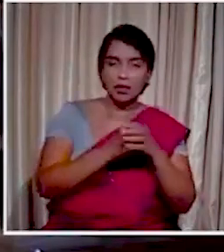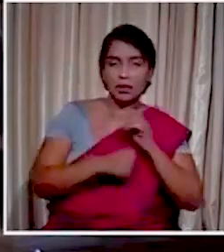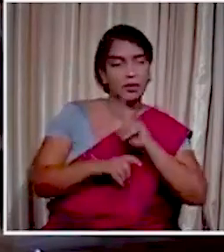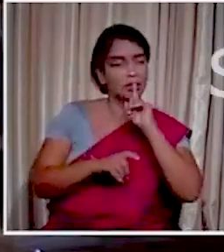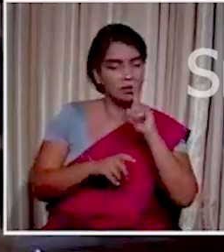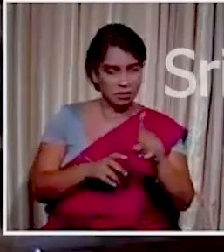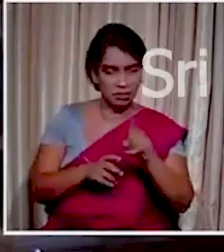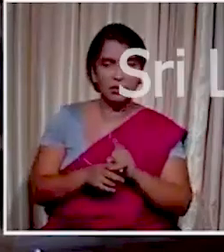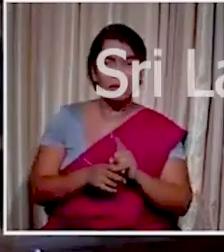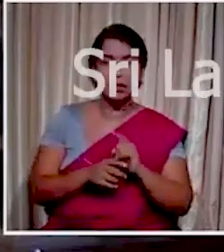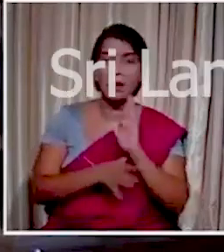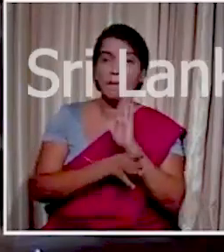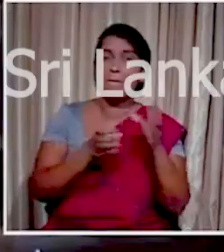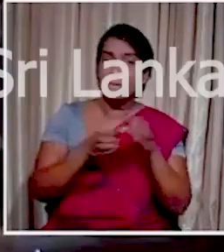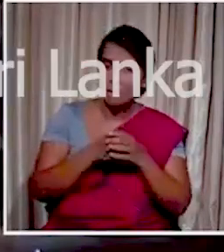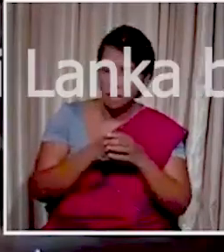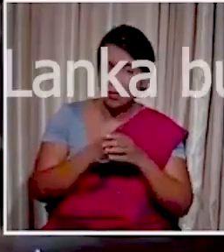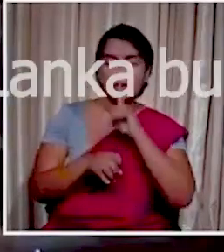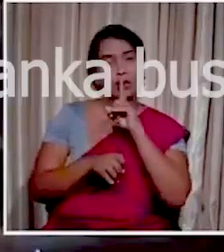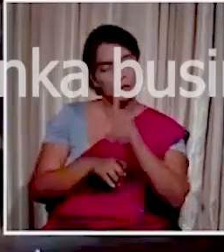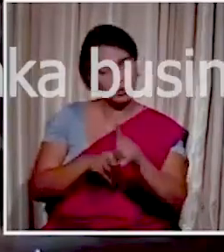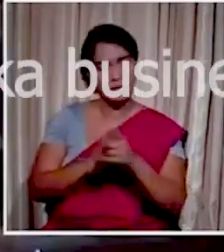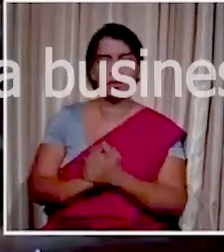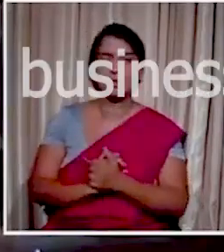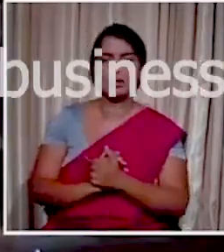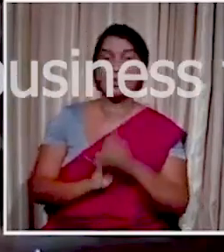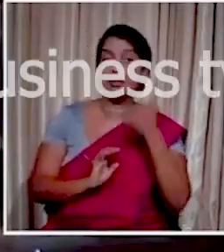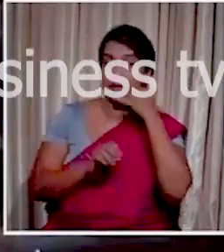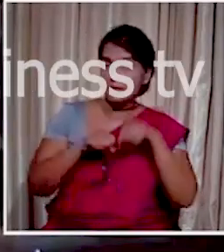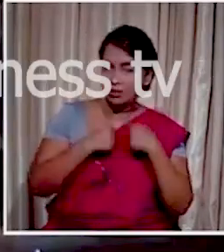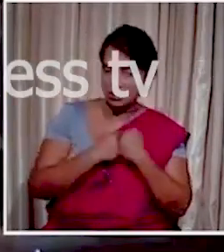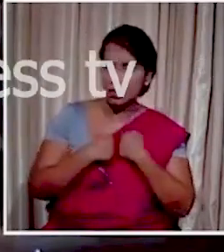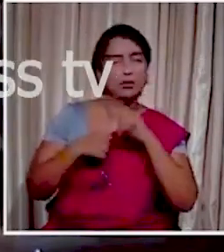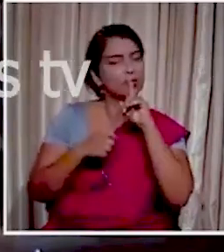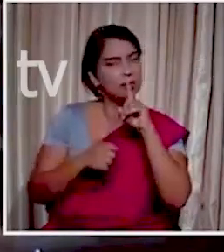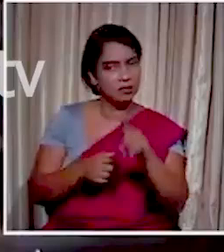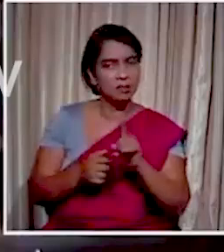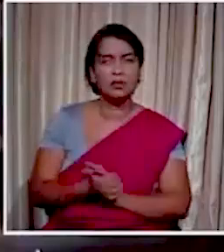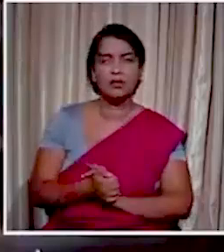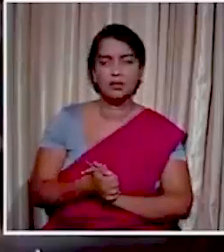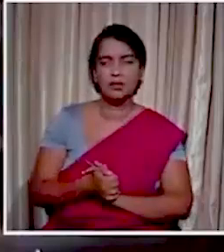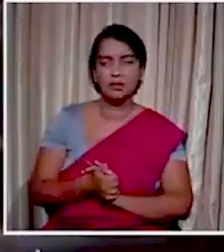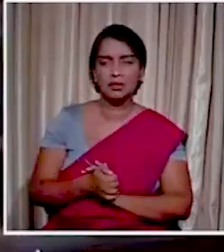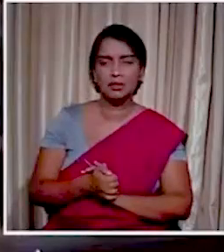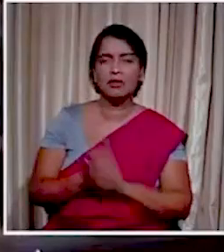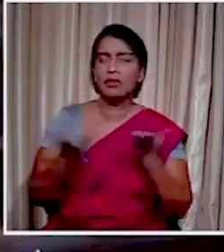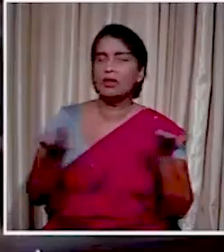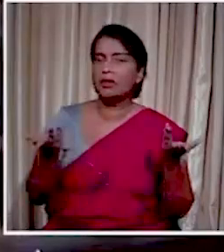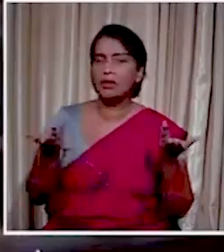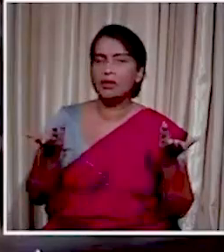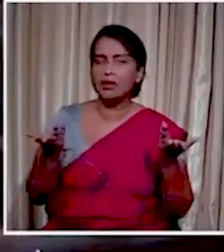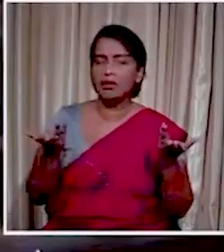කරන ශ්‍රී ලංකා නිදහස් පක්ෂය ප්‍රකාශිත පත් කරන සජබය ප්‍රකාශිත පත් කරන බැලුවාම